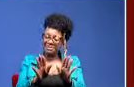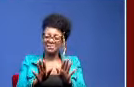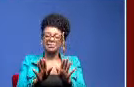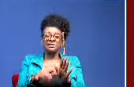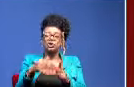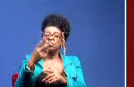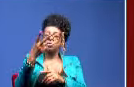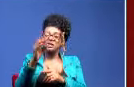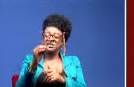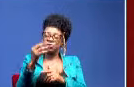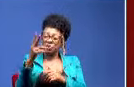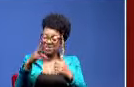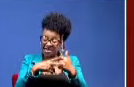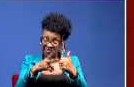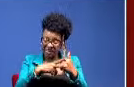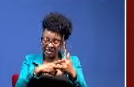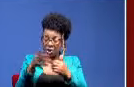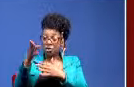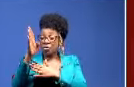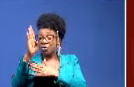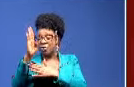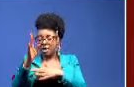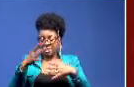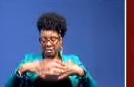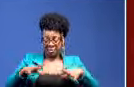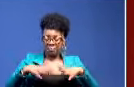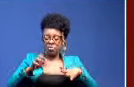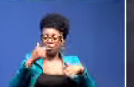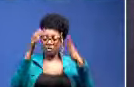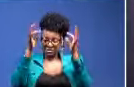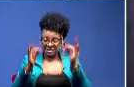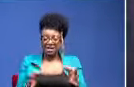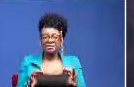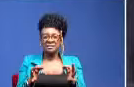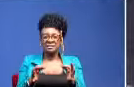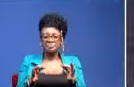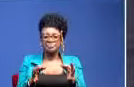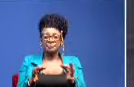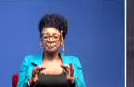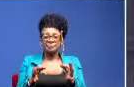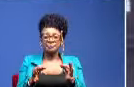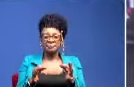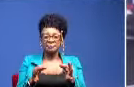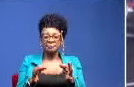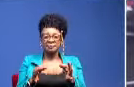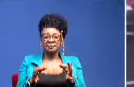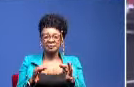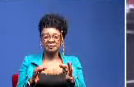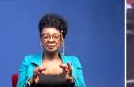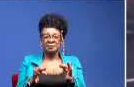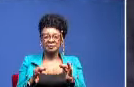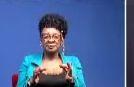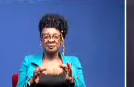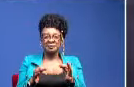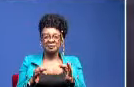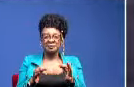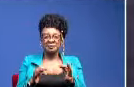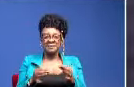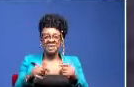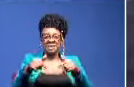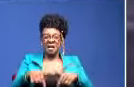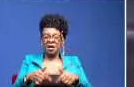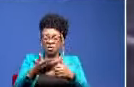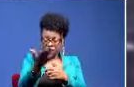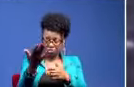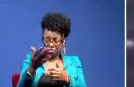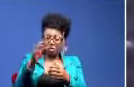ni Mungu na wananchi ndio wataamua. Lakini huwezi kuturusha na wewe bado uko kwa siasa ya